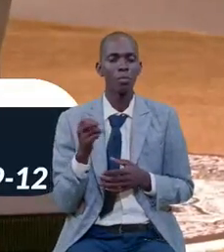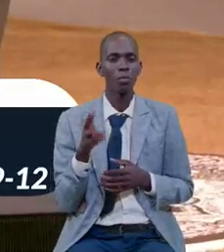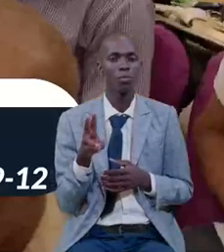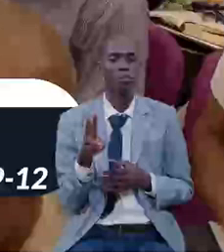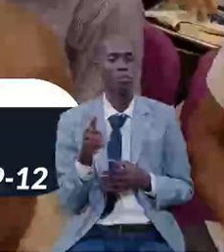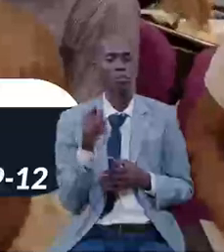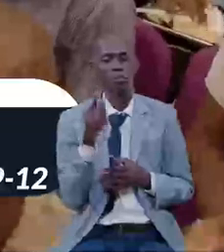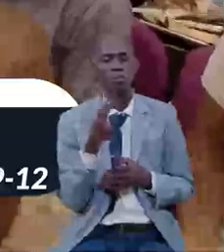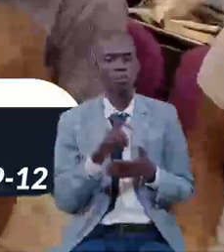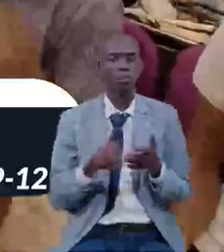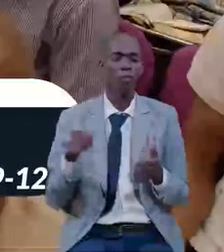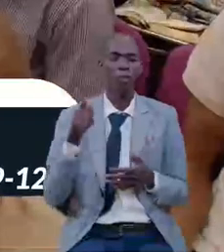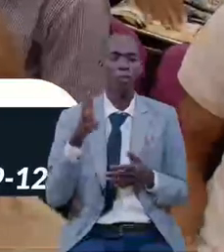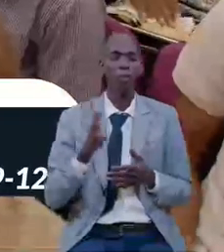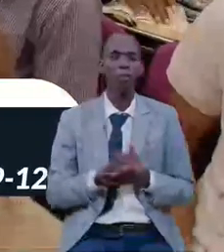Matthieu